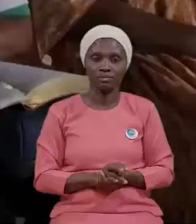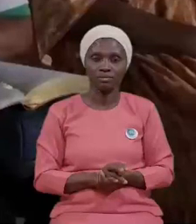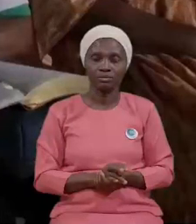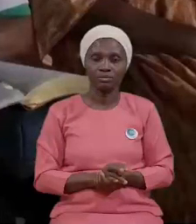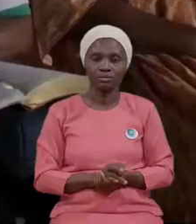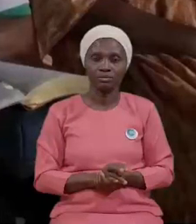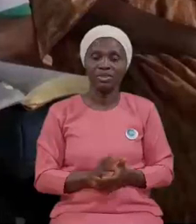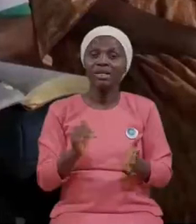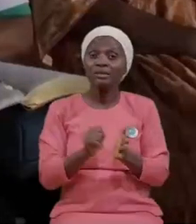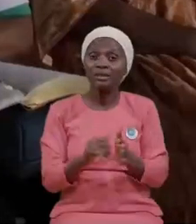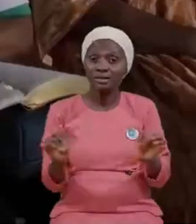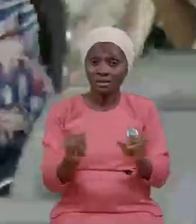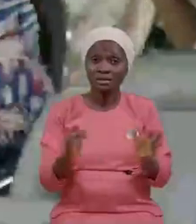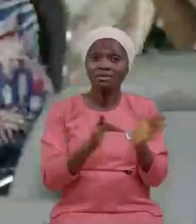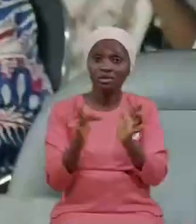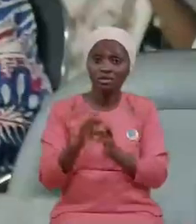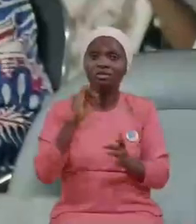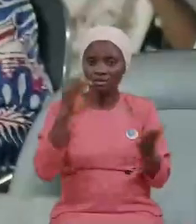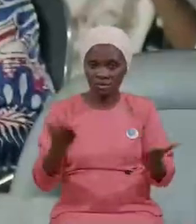Ce même Jésus est là ce soir.